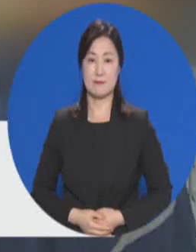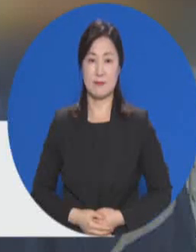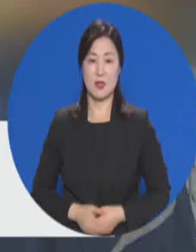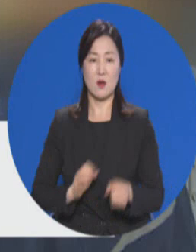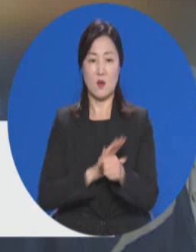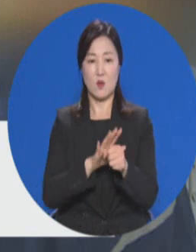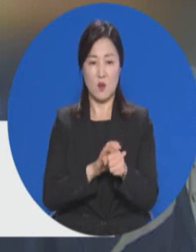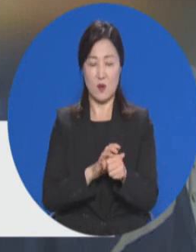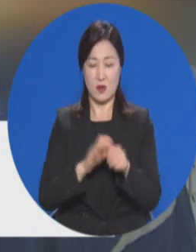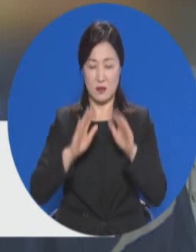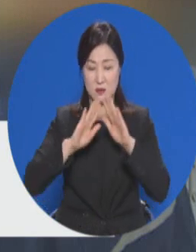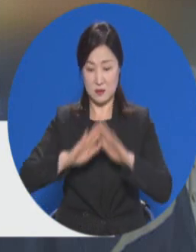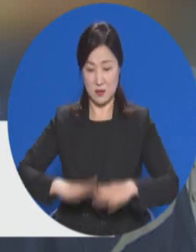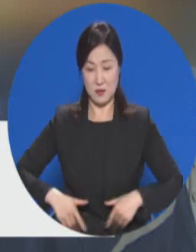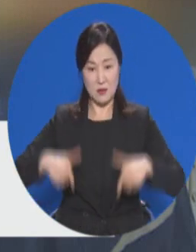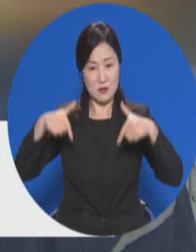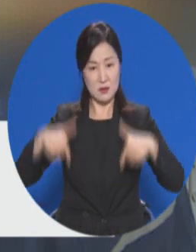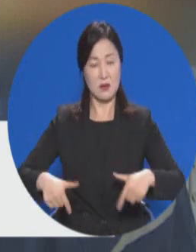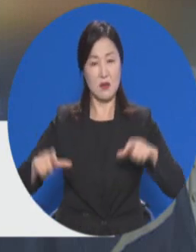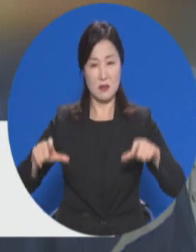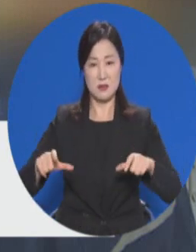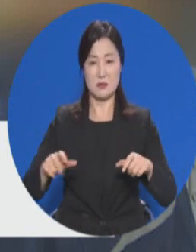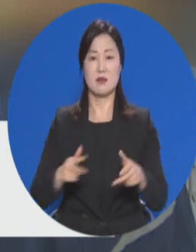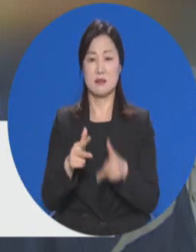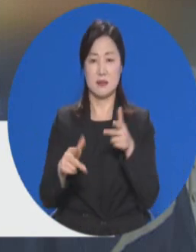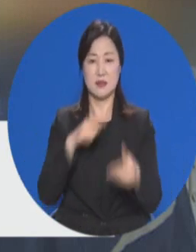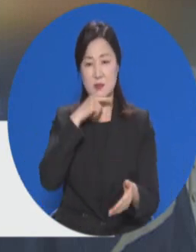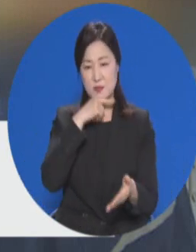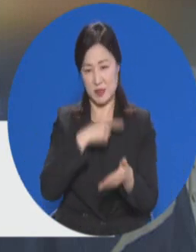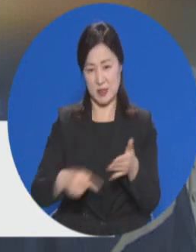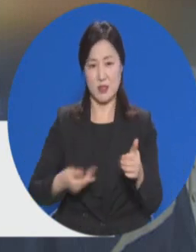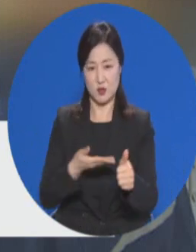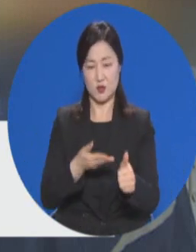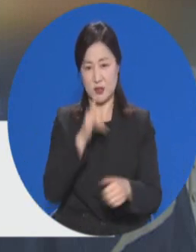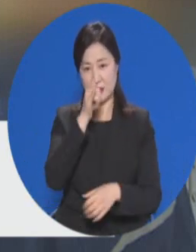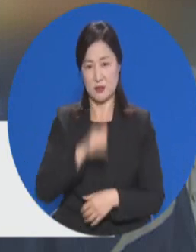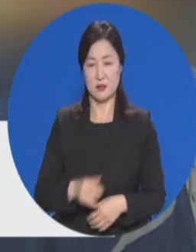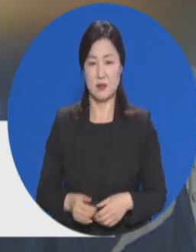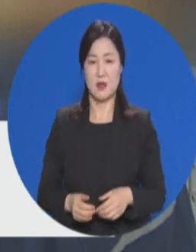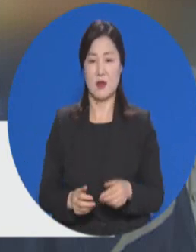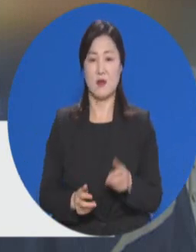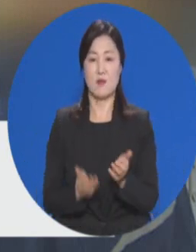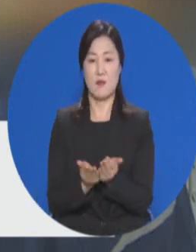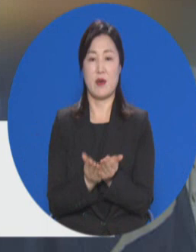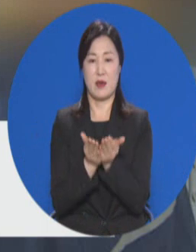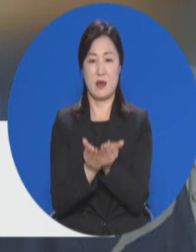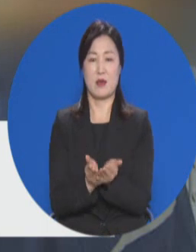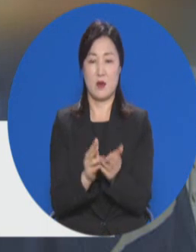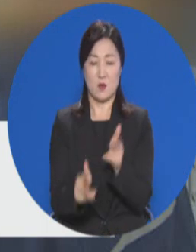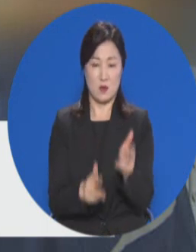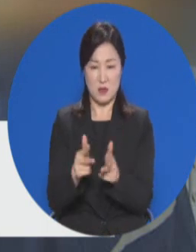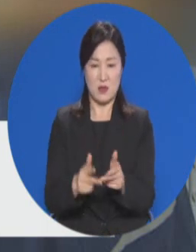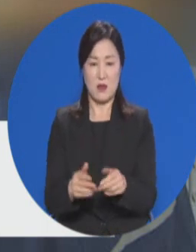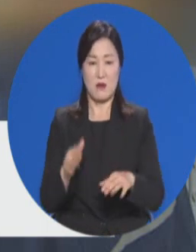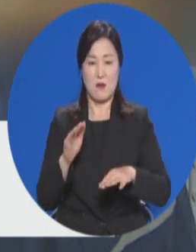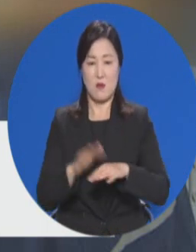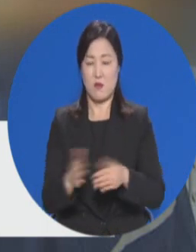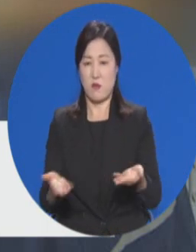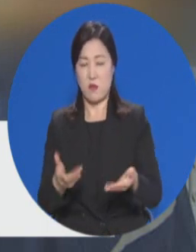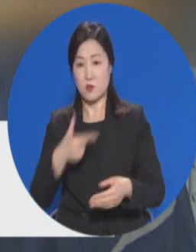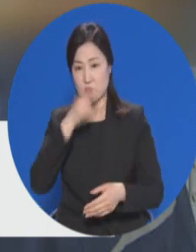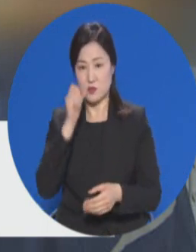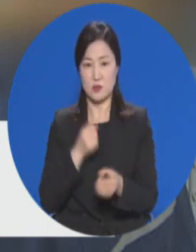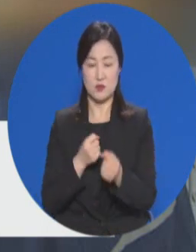코로나19가 전남 서남권 중추산업을 위협하고 있습니다. 가뜩이나 조선업계가 일손 부족을 호소하는 가운데 확진자가